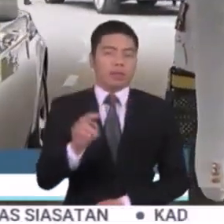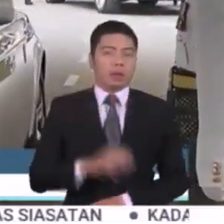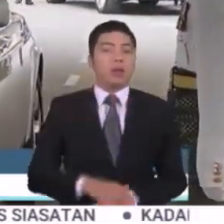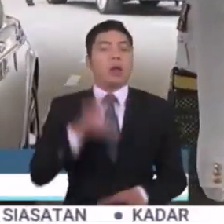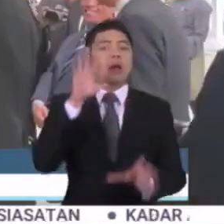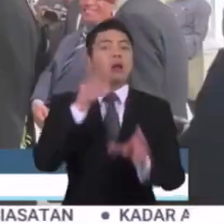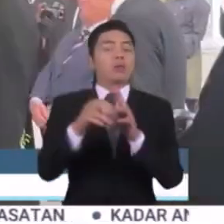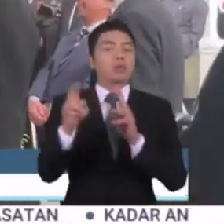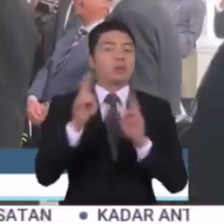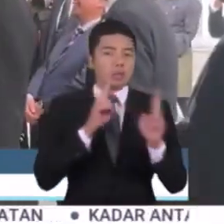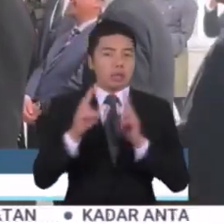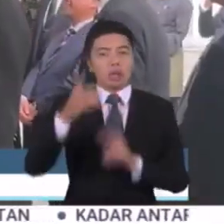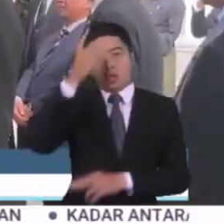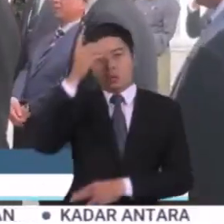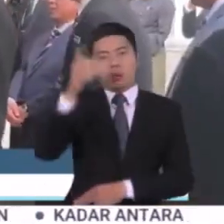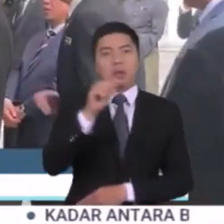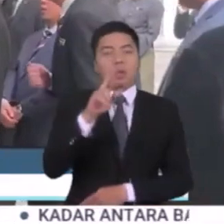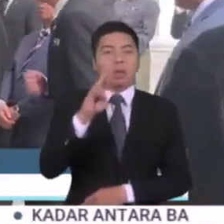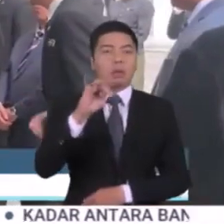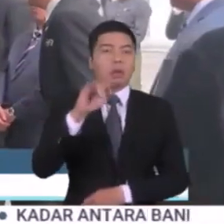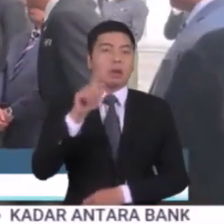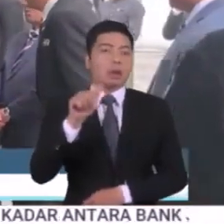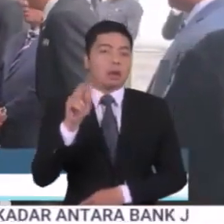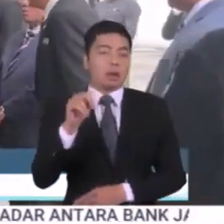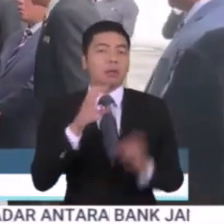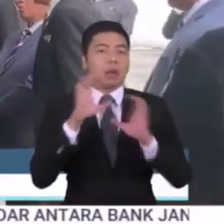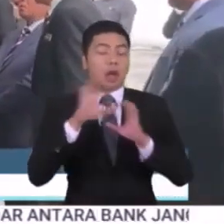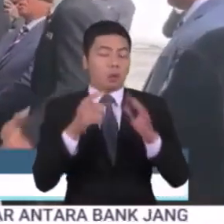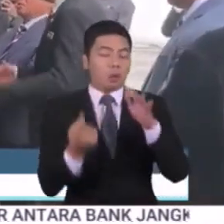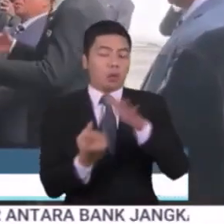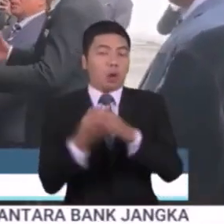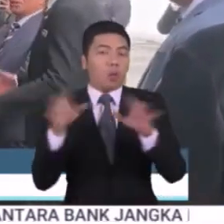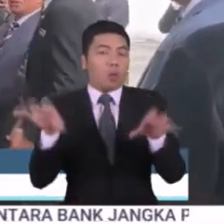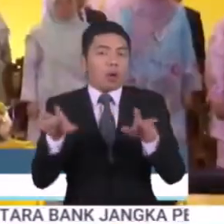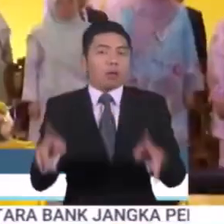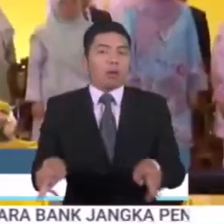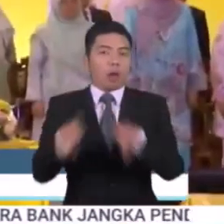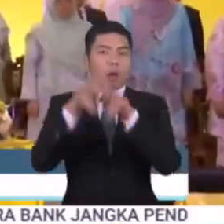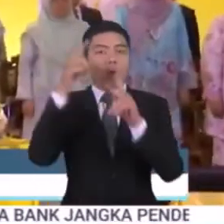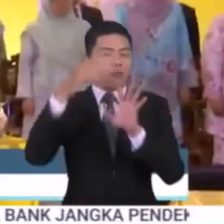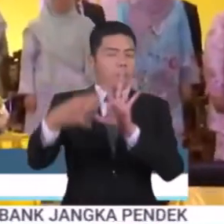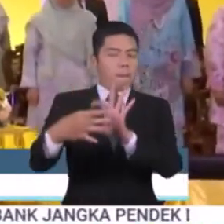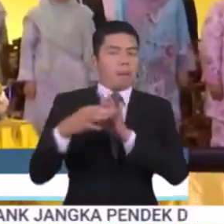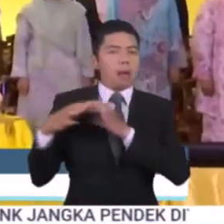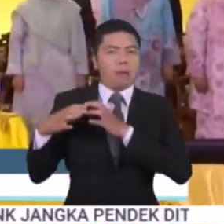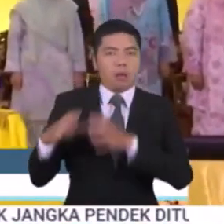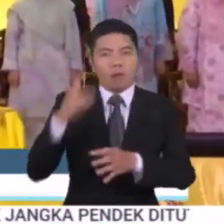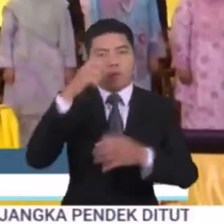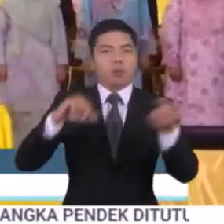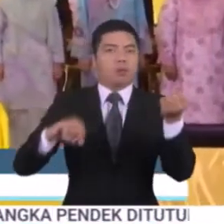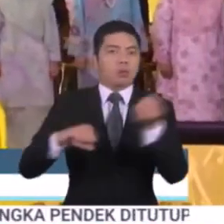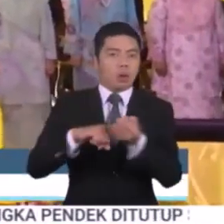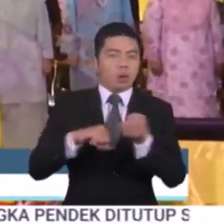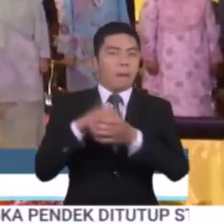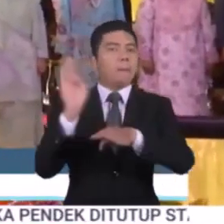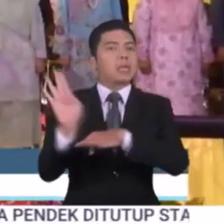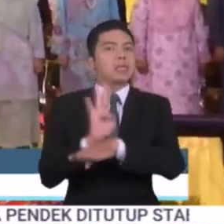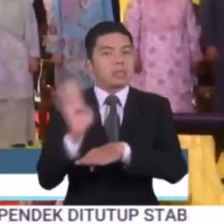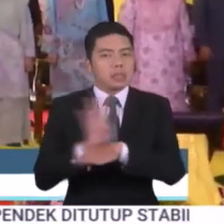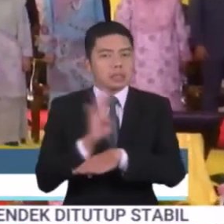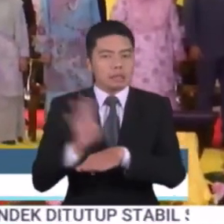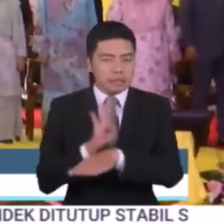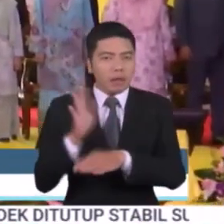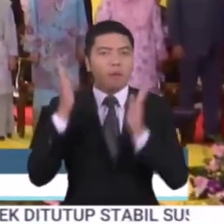Ali. Dalam ucapannya, Datuk Armizan berkata kewujudan menara ini memperkukuh komitmen dalam menyokong perkembangan komuniti